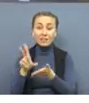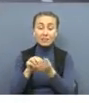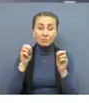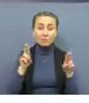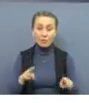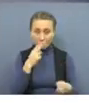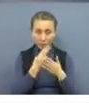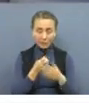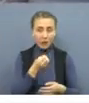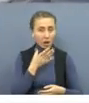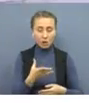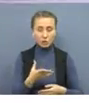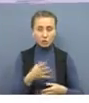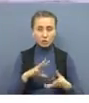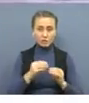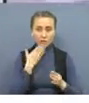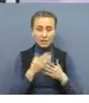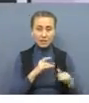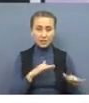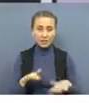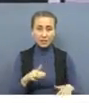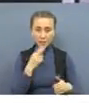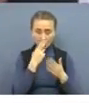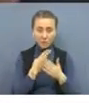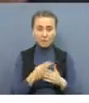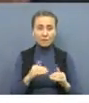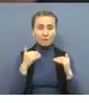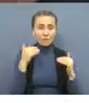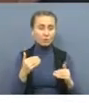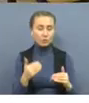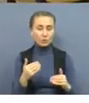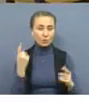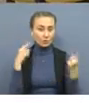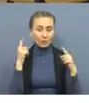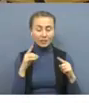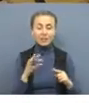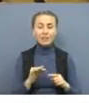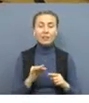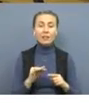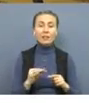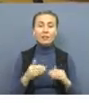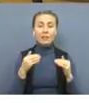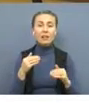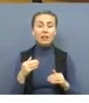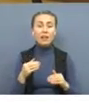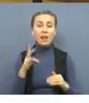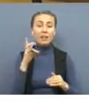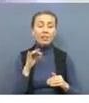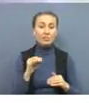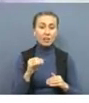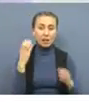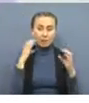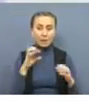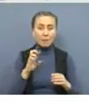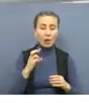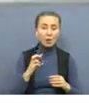показывают хорошие результаты в своей деятельности, демонстрируют высокую эрудированность. К примеру, в сфере начального образования, биологии, географии,